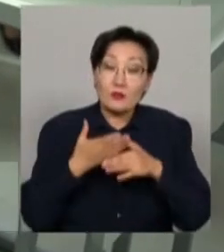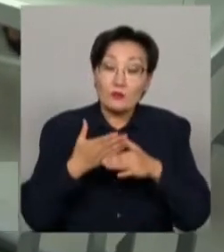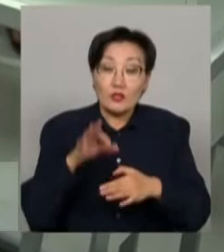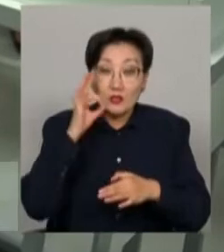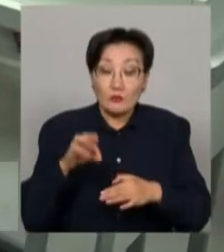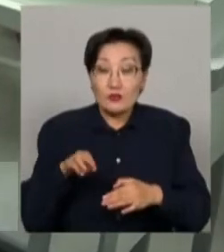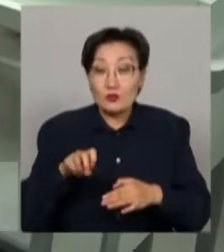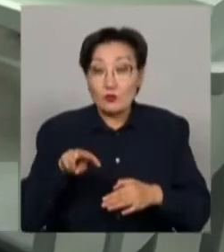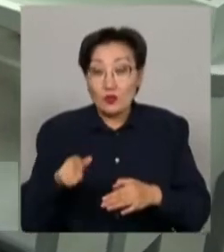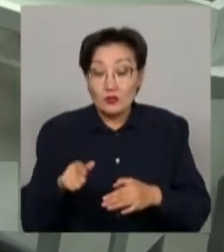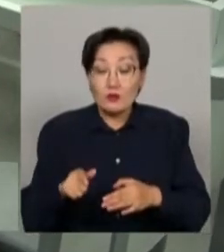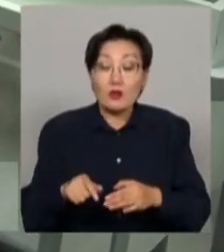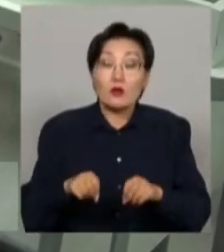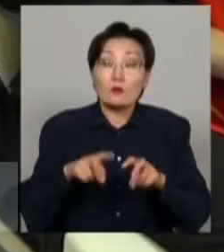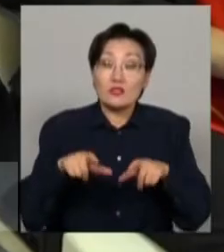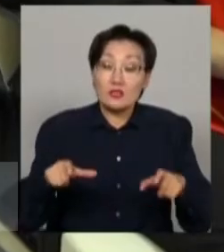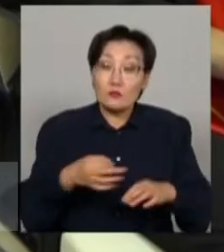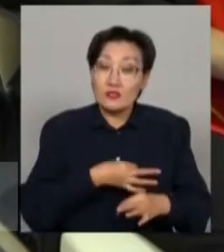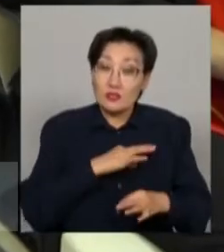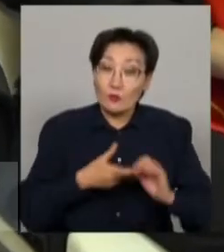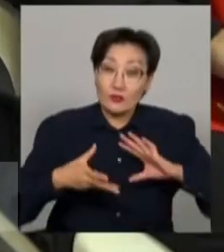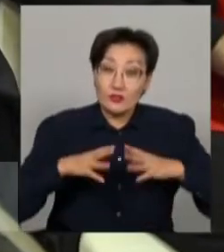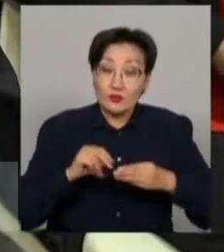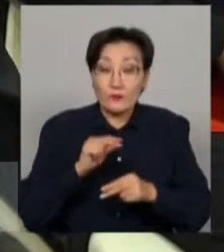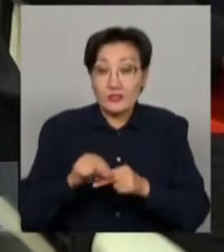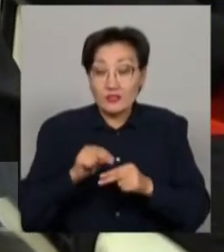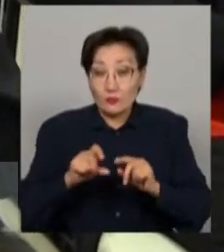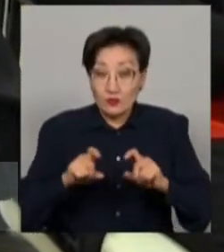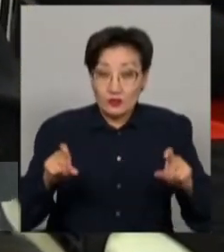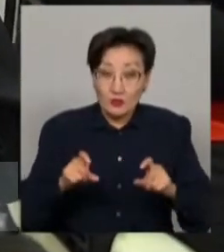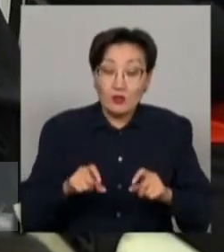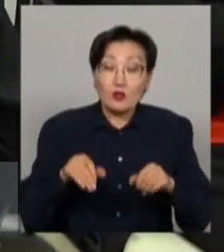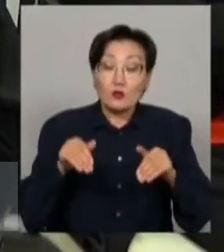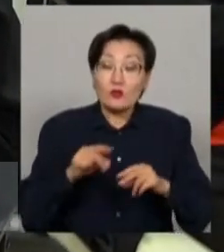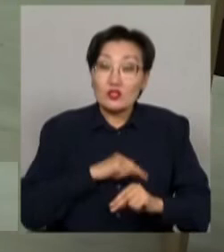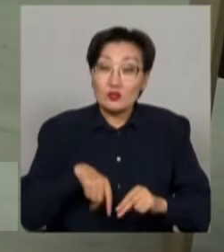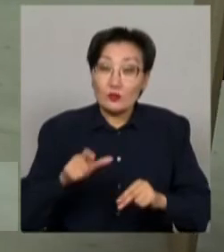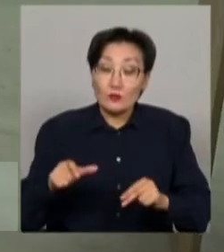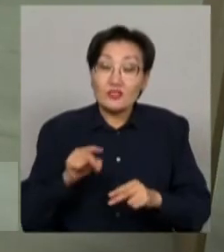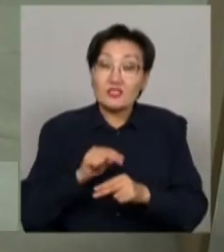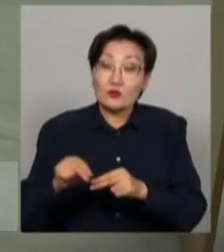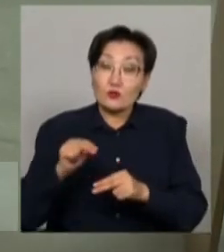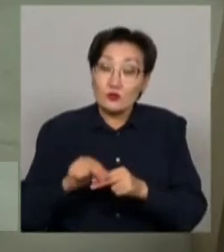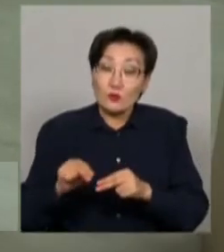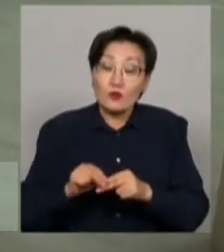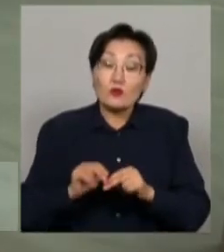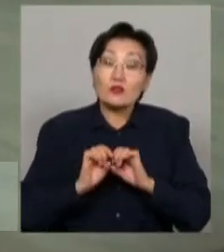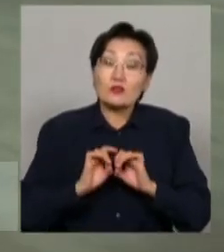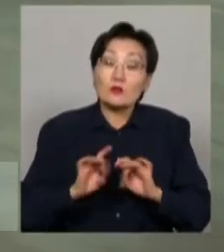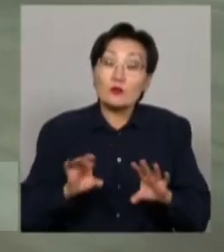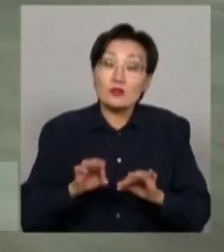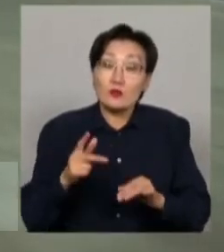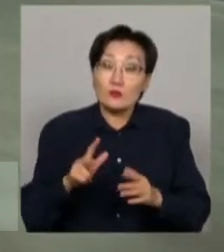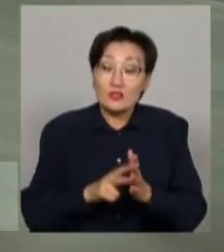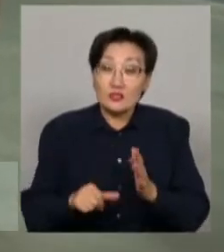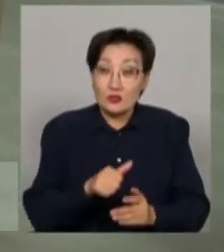тәжірибелі теологтар, дінтанушылар, сарапшылар мен заңгерлер жалпы білім беретін мекемелер мен колледж қызметкерлеріне оқу семинарын өткізді. 80